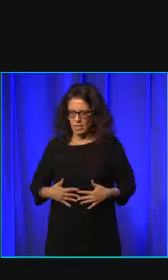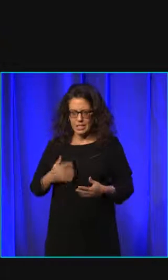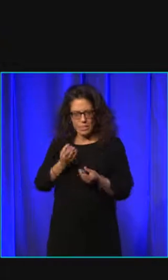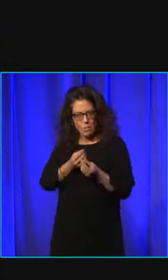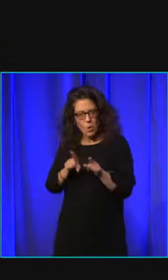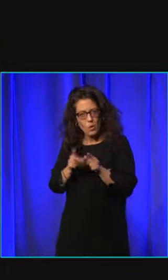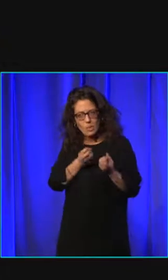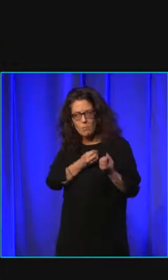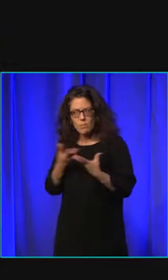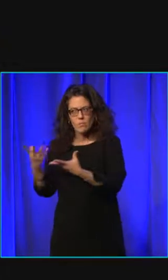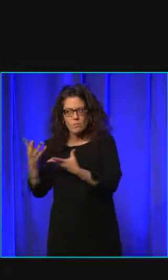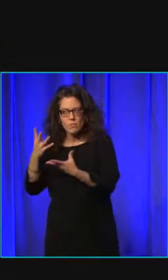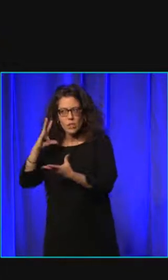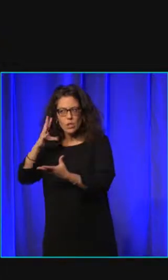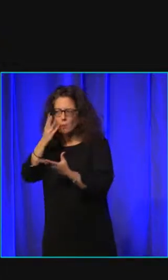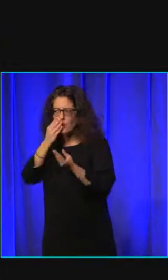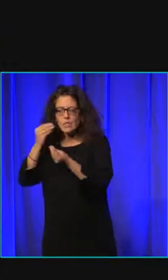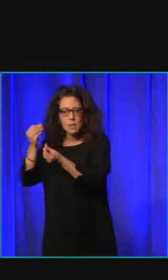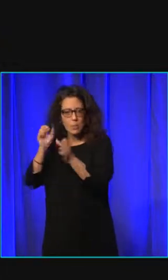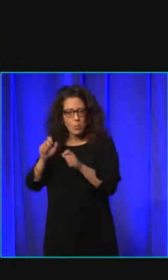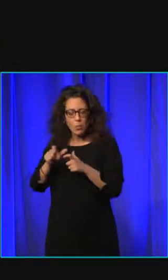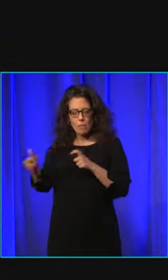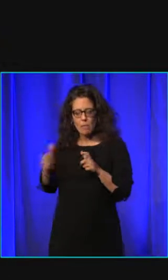sensations ? Quelques éléments de réponse.